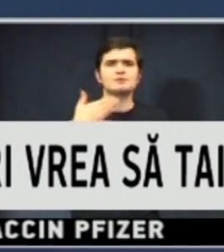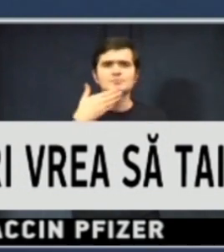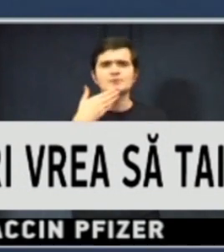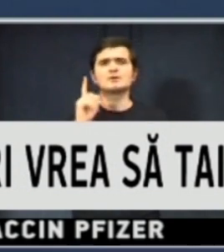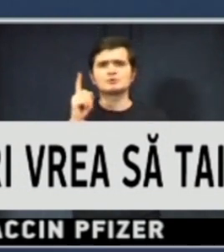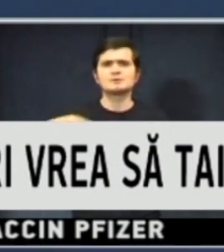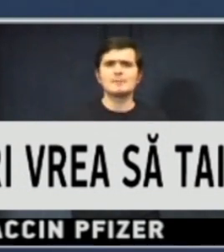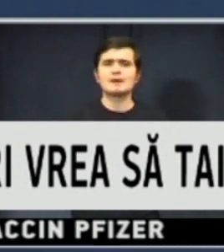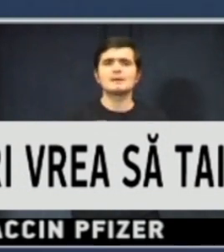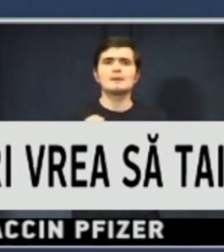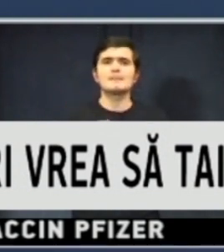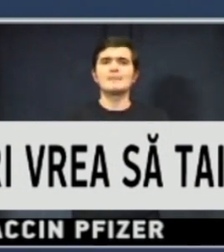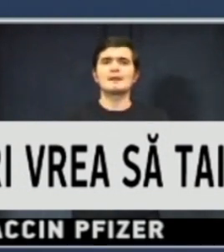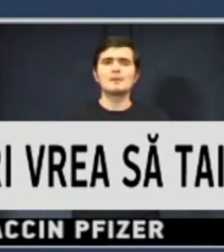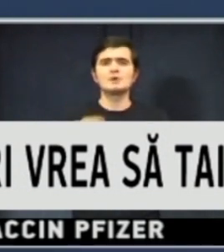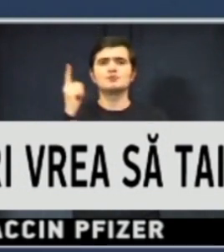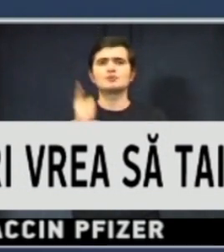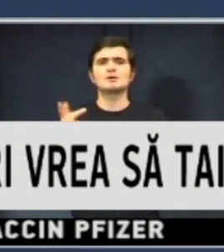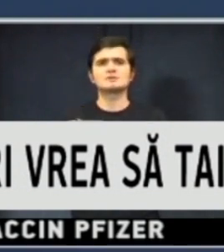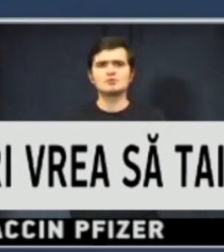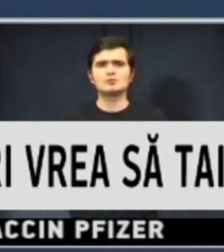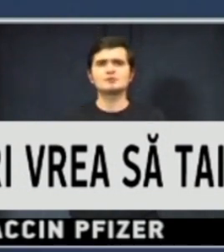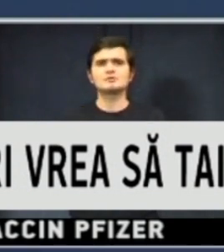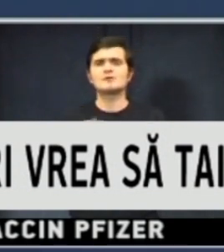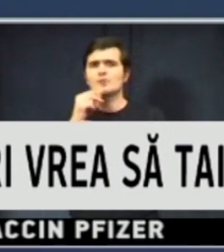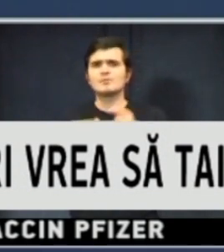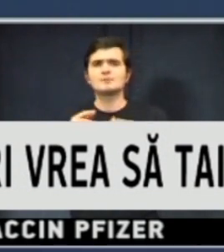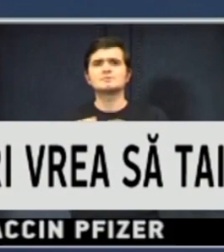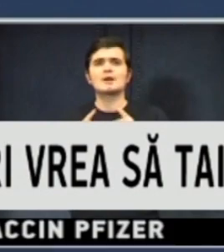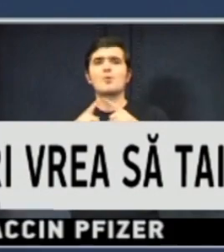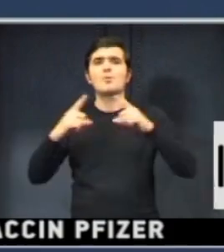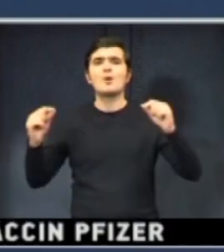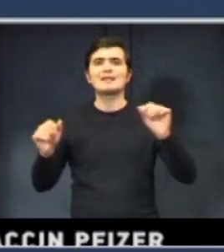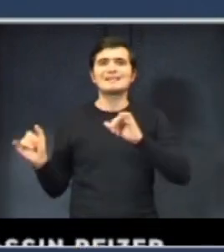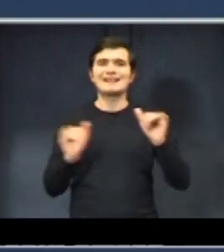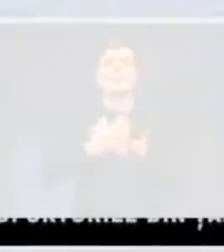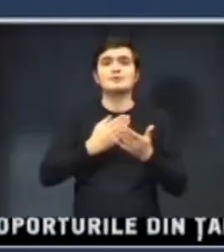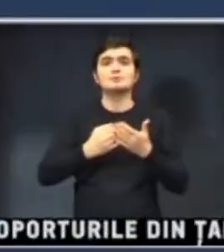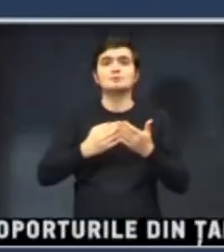merge în Parlament. În ordonanța urgență sunt voucherele și punct de pensie.